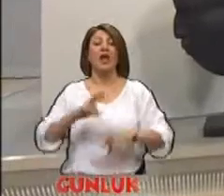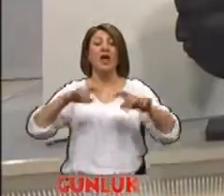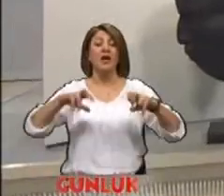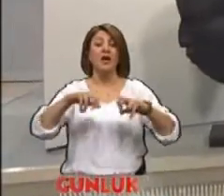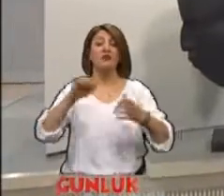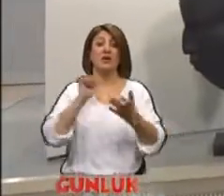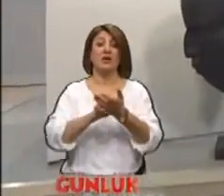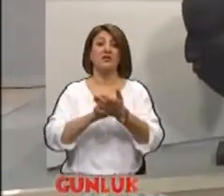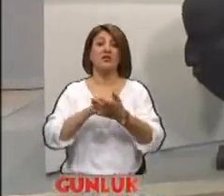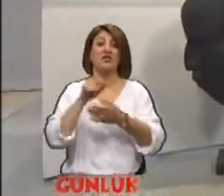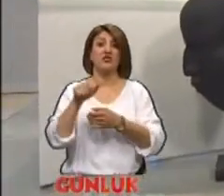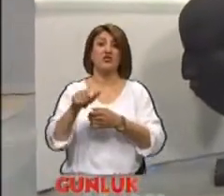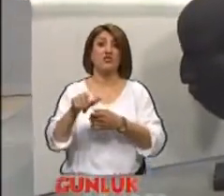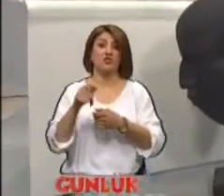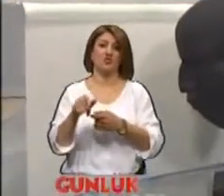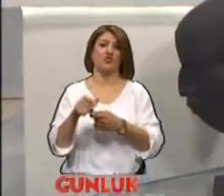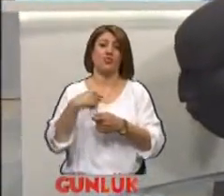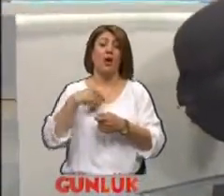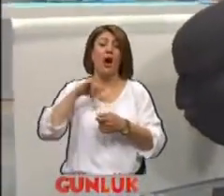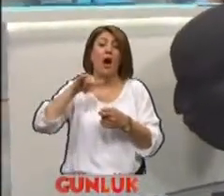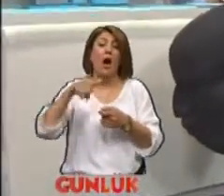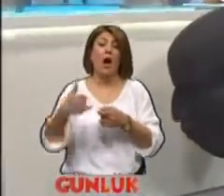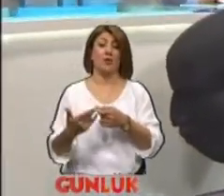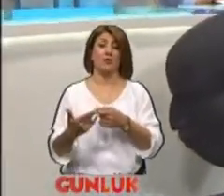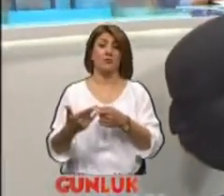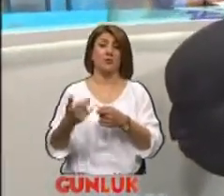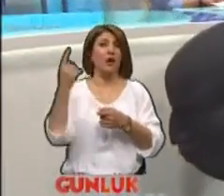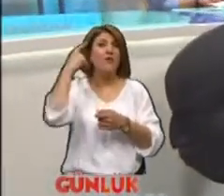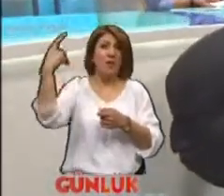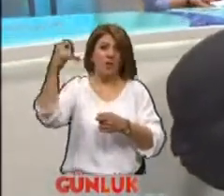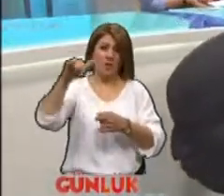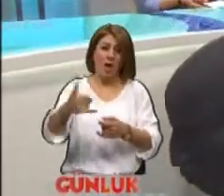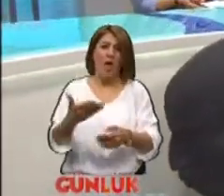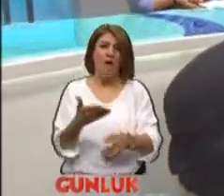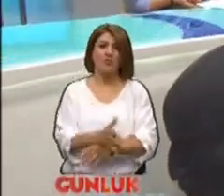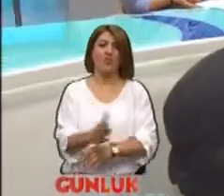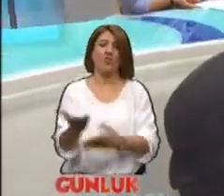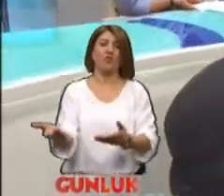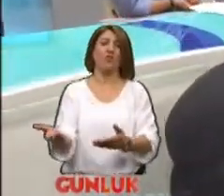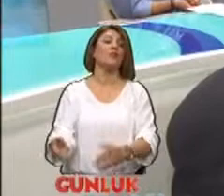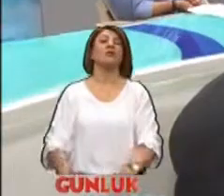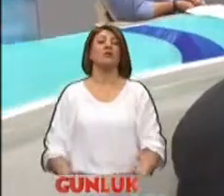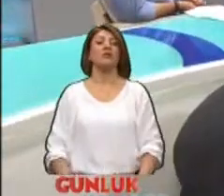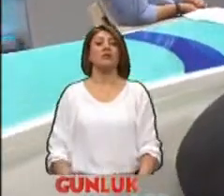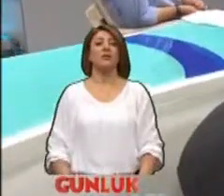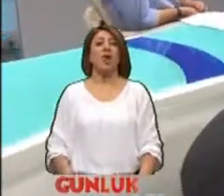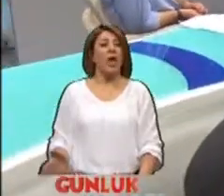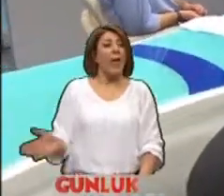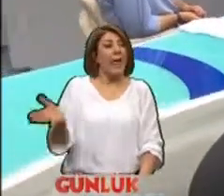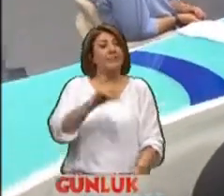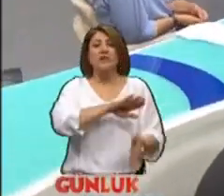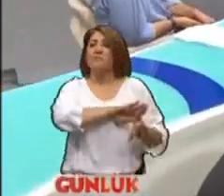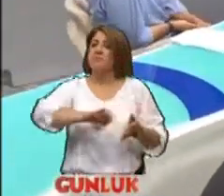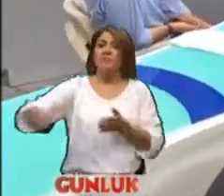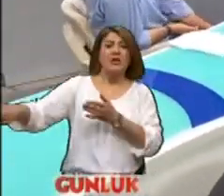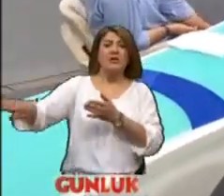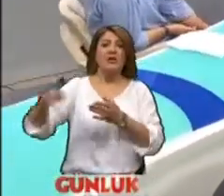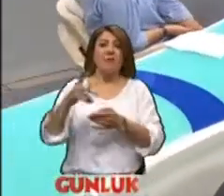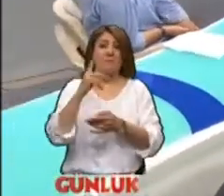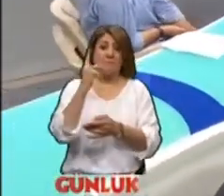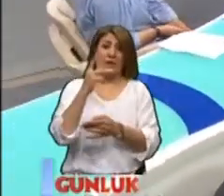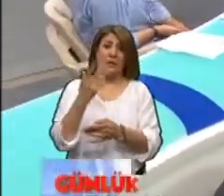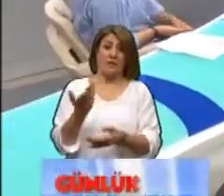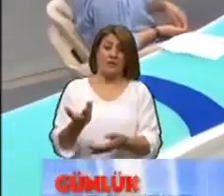Araştırmacı gazetecilik bu. Durumu ağırmış. Kafada kurşunla ne olabilir ki zaten? Ay, ama şimdi bir dakika her şey bir tarafa. Yani bir